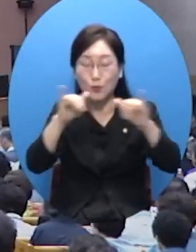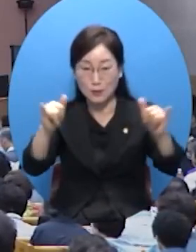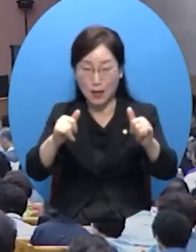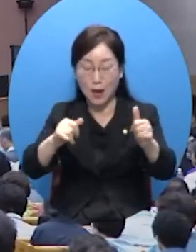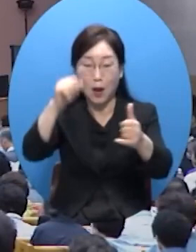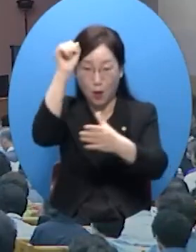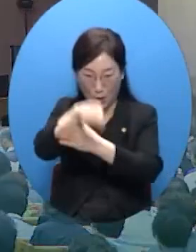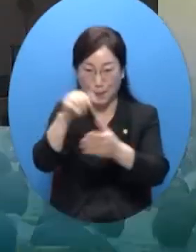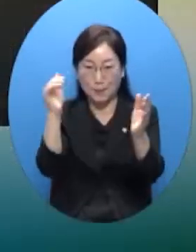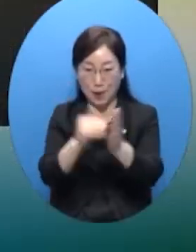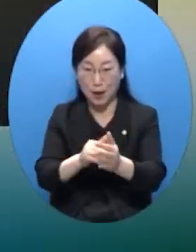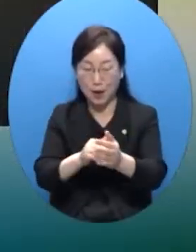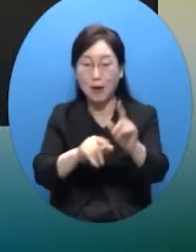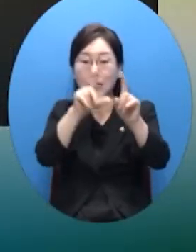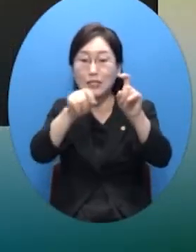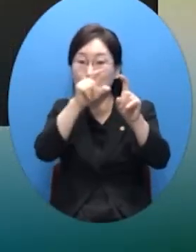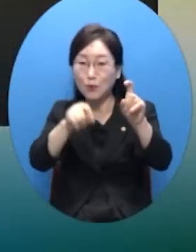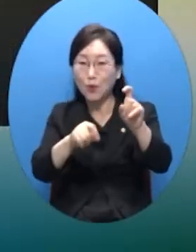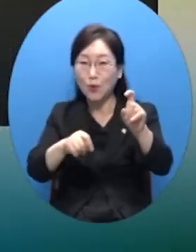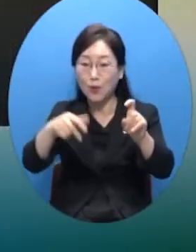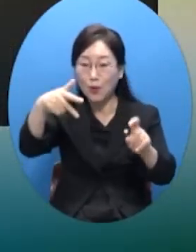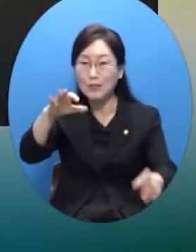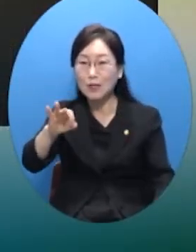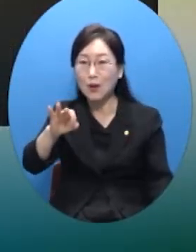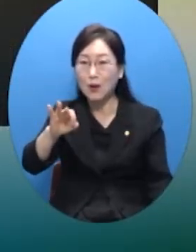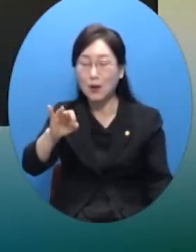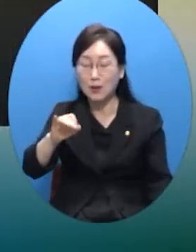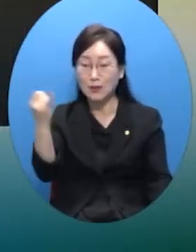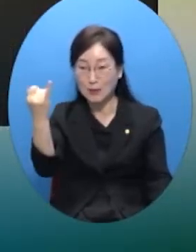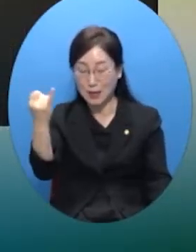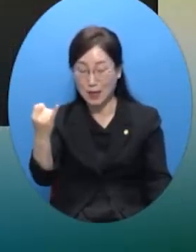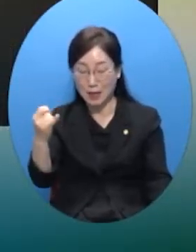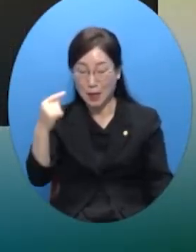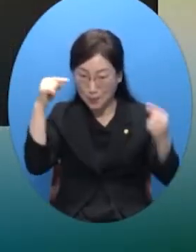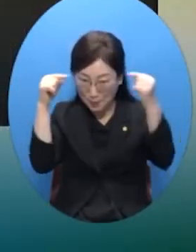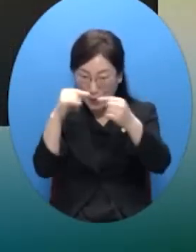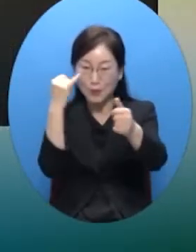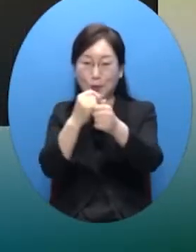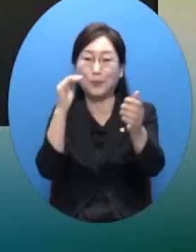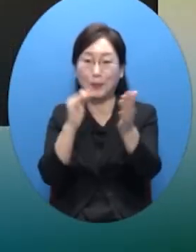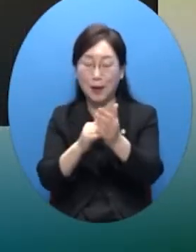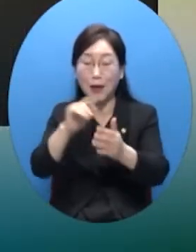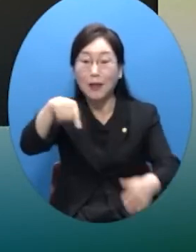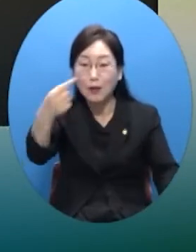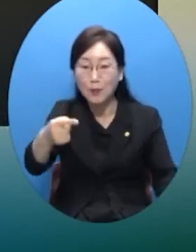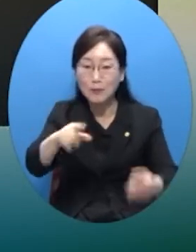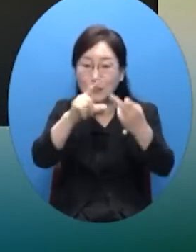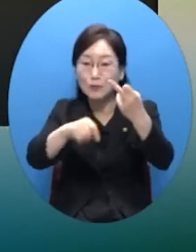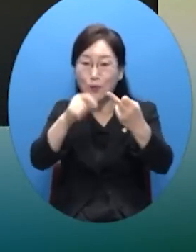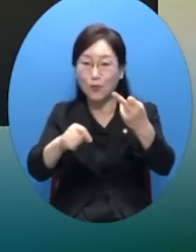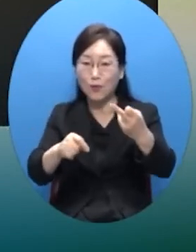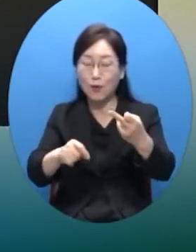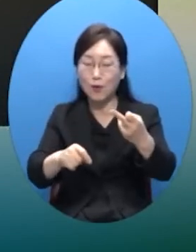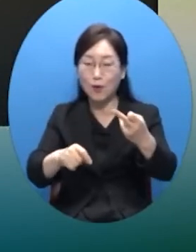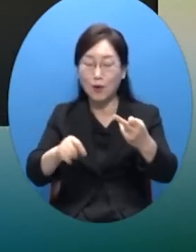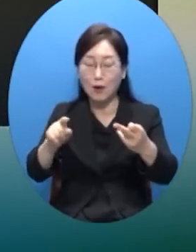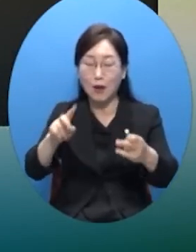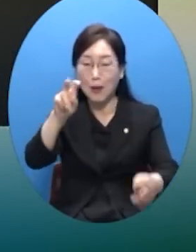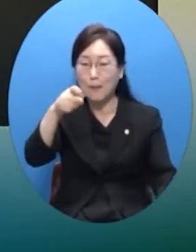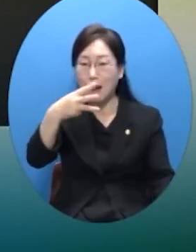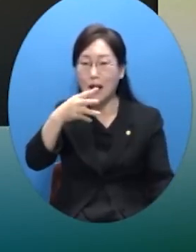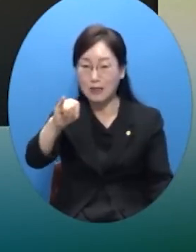그해 11월 정민경 선교사와 결혼을 하고 그 다음 달에 12월 달에 서부아프리카